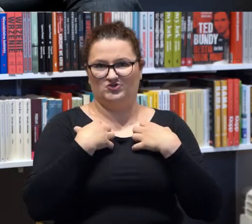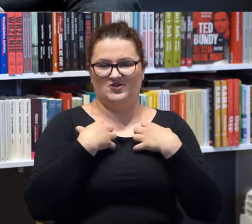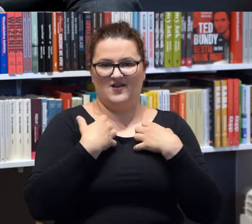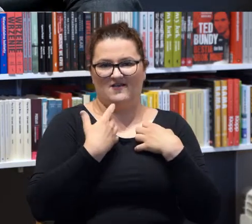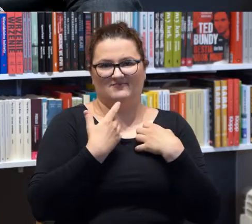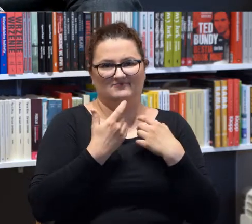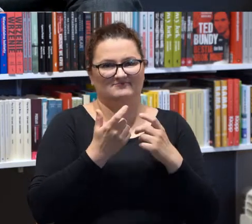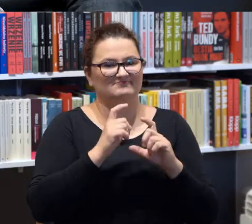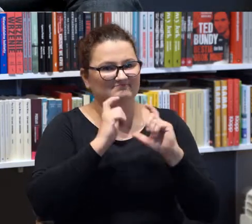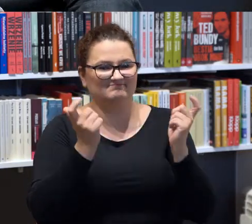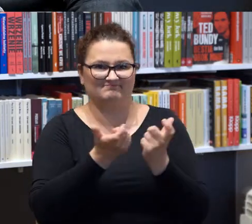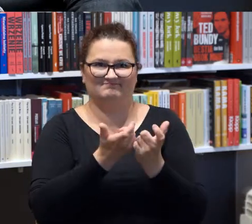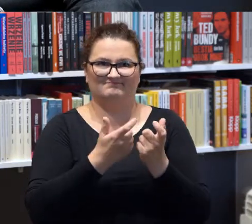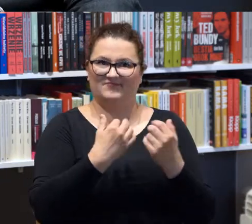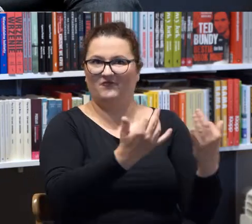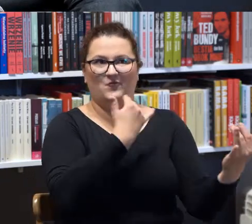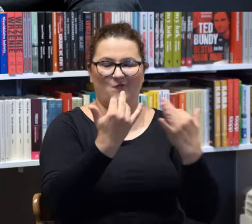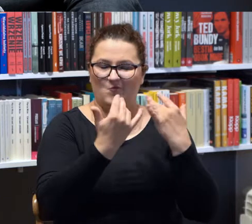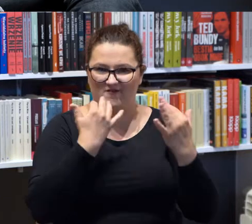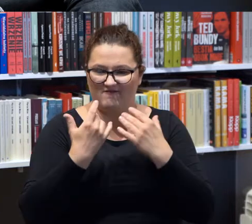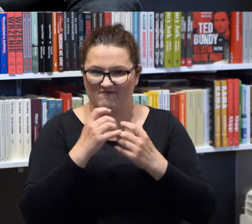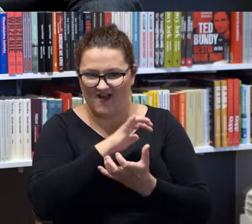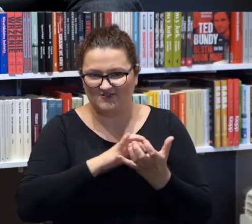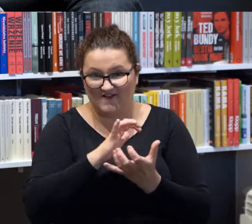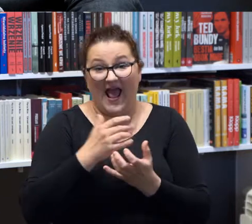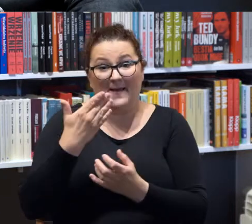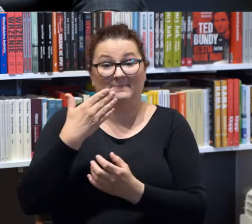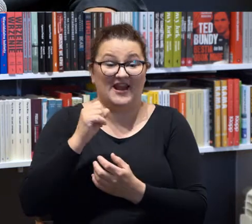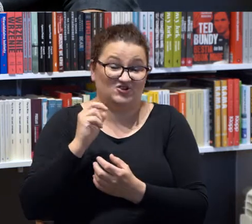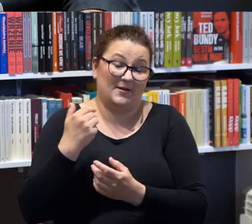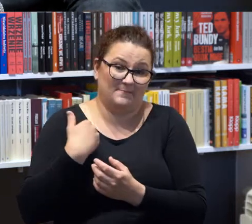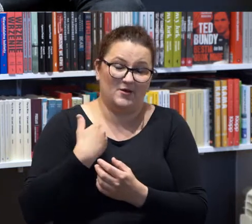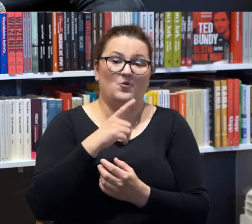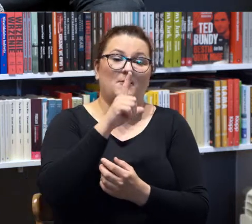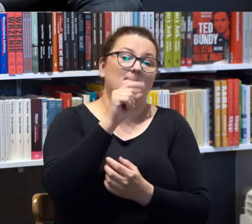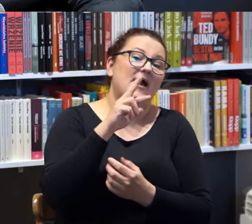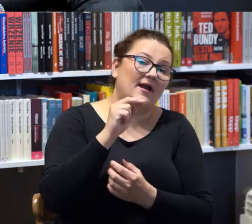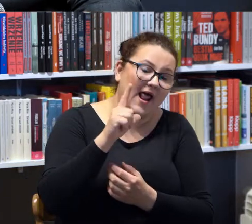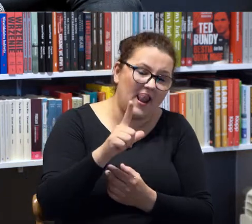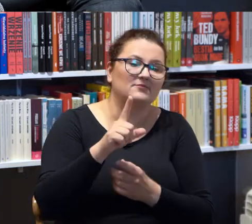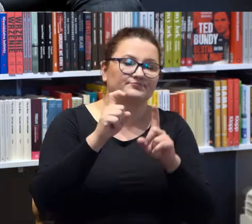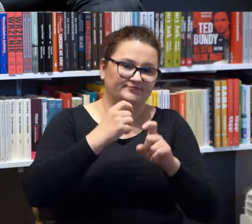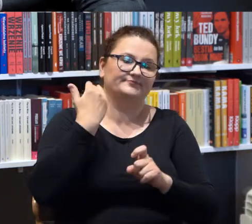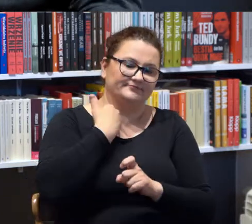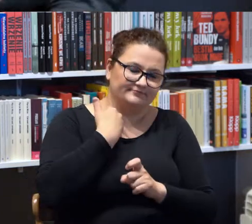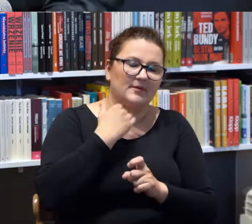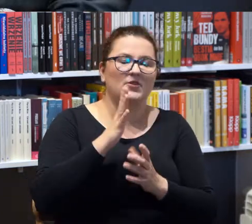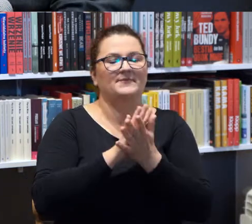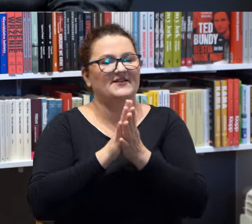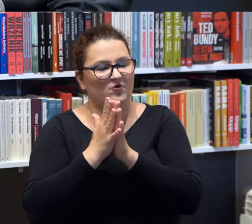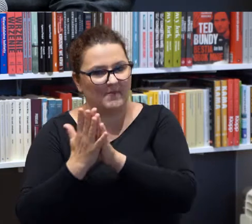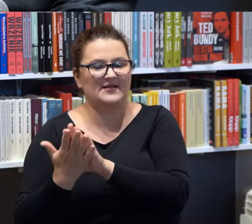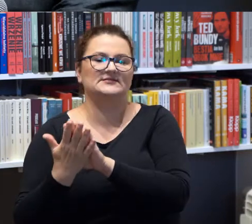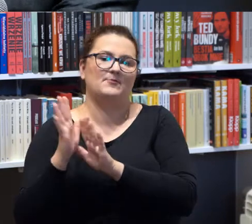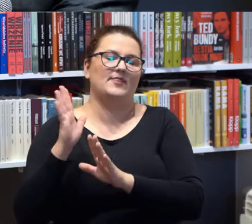dyskursywne w dziejach świata. A Mireczek przeszedł przez PRL, bo tak wtedy zaczął pić, potem transformacja, a potem